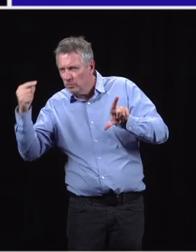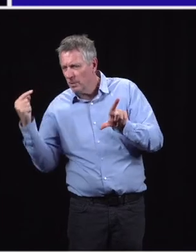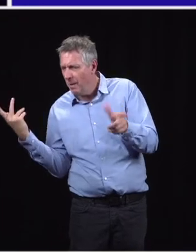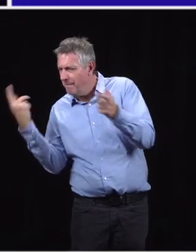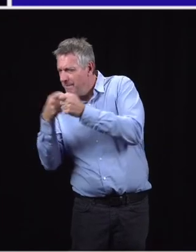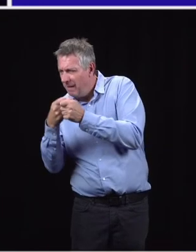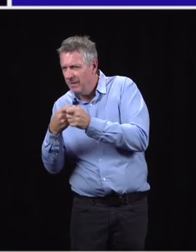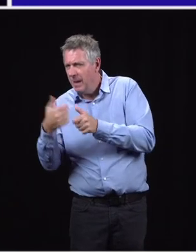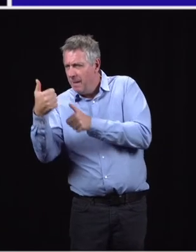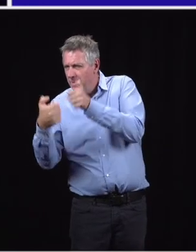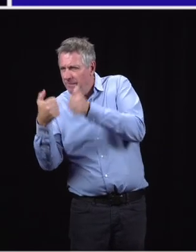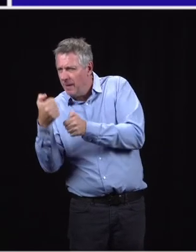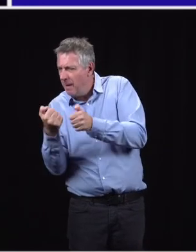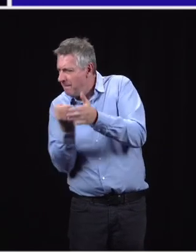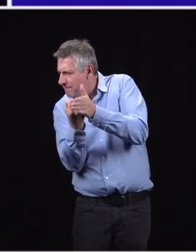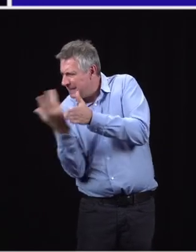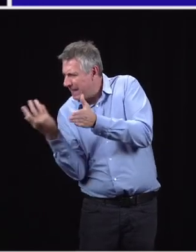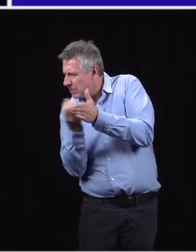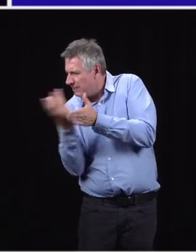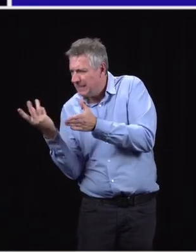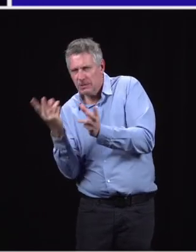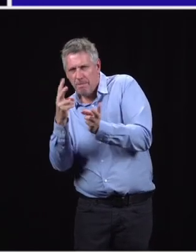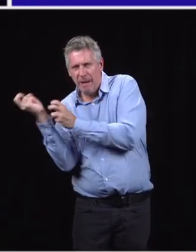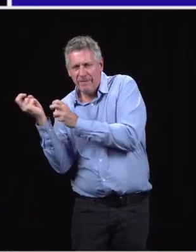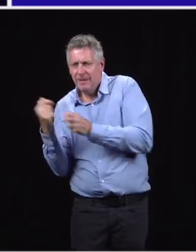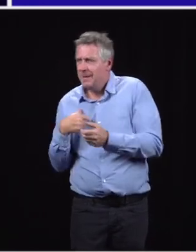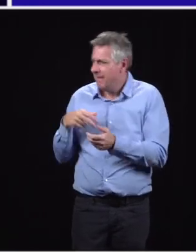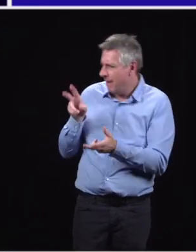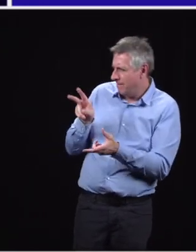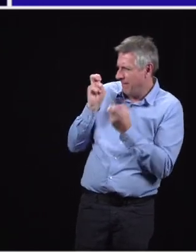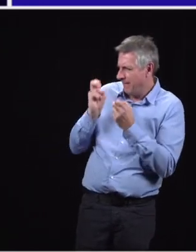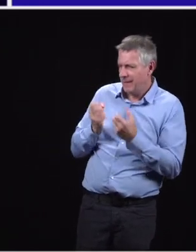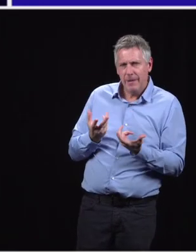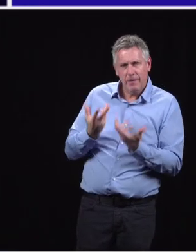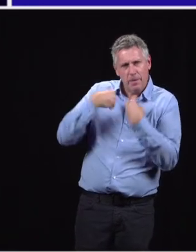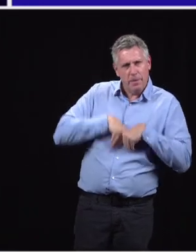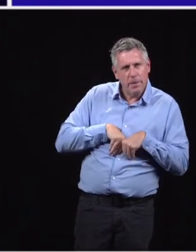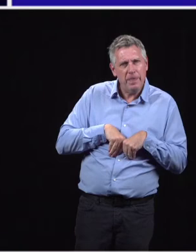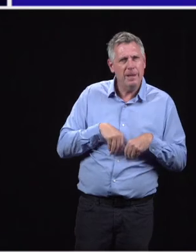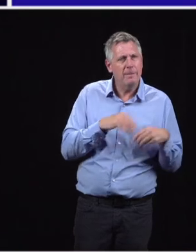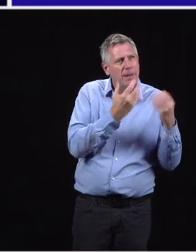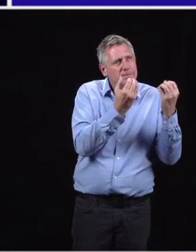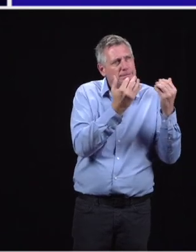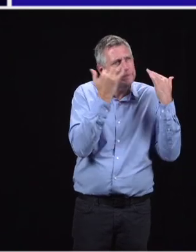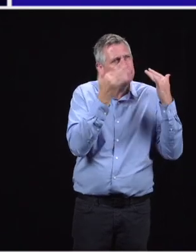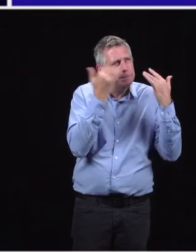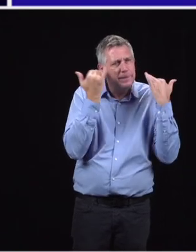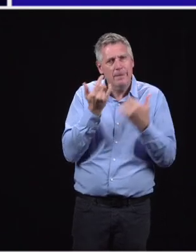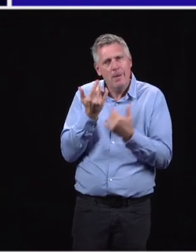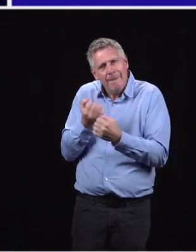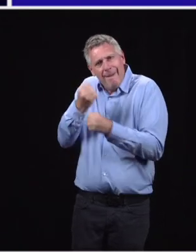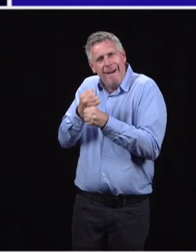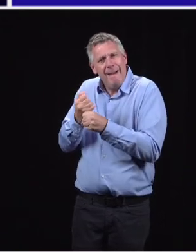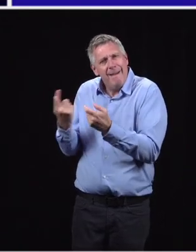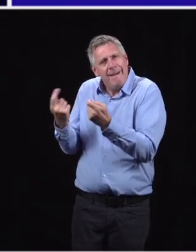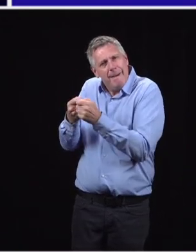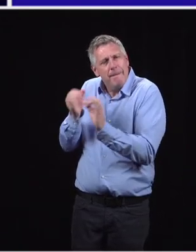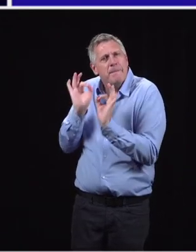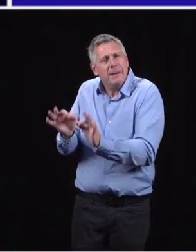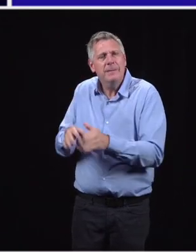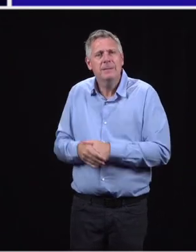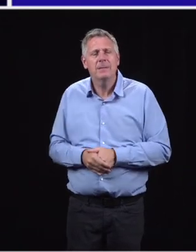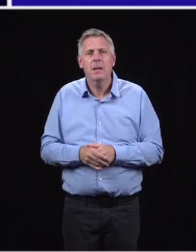est-ce qu'ils reçoivent le message qu'on lui communique etc alors ceux qui sont en train de nous regarder derrière leur écran qui nous écoutent aussi sont en train de